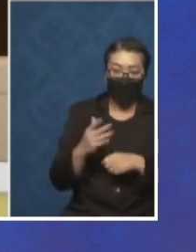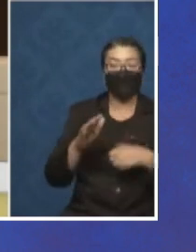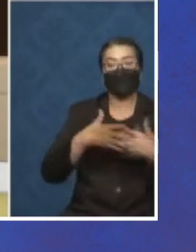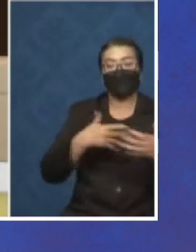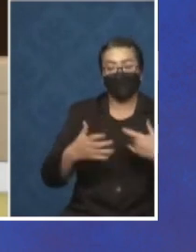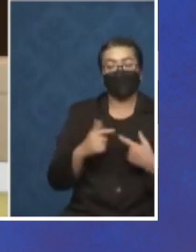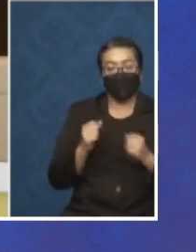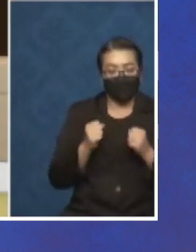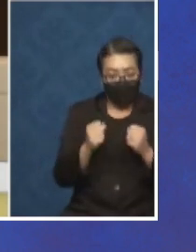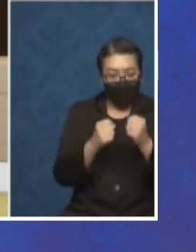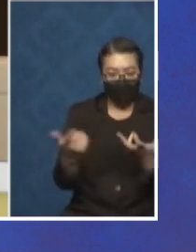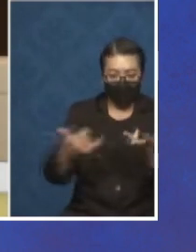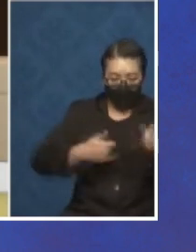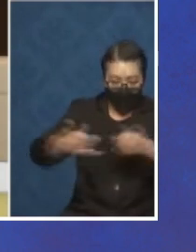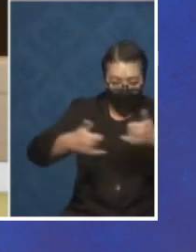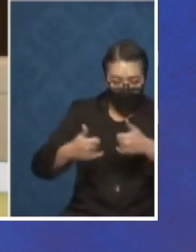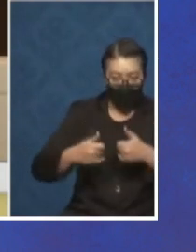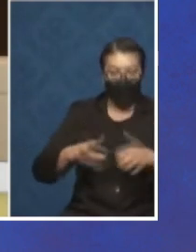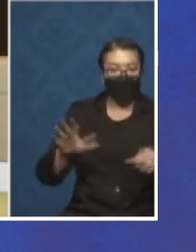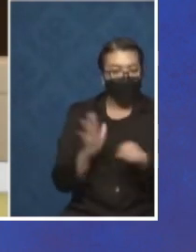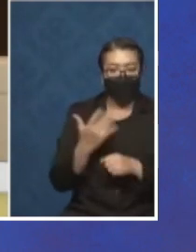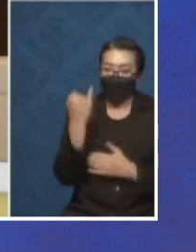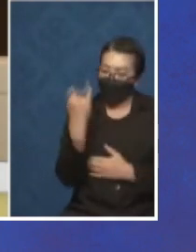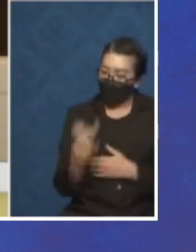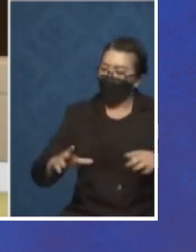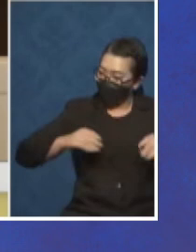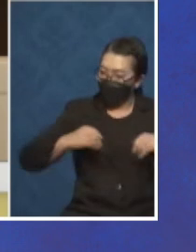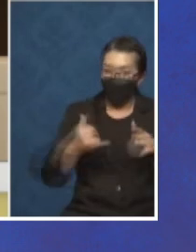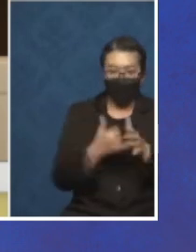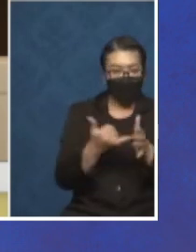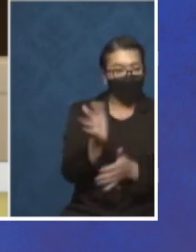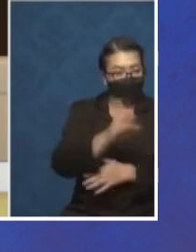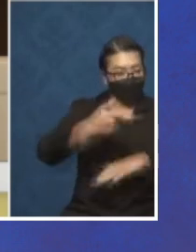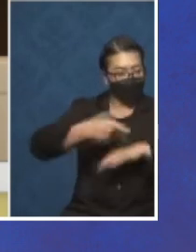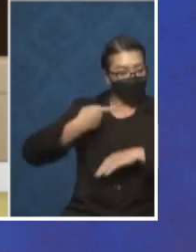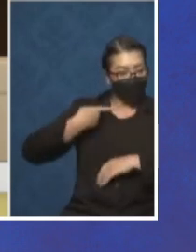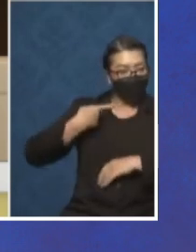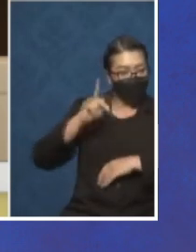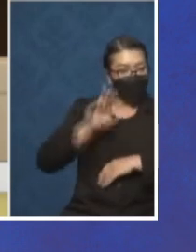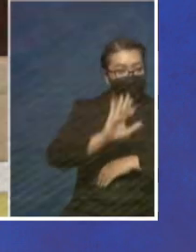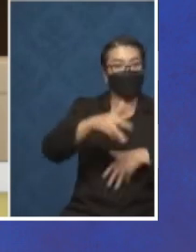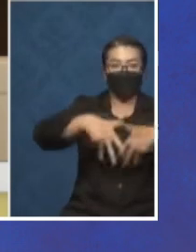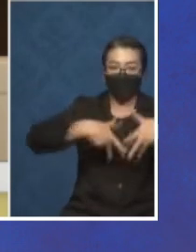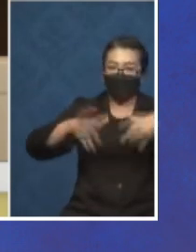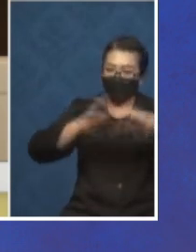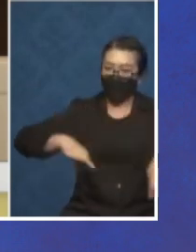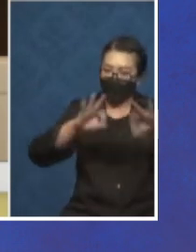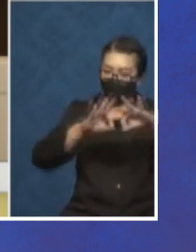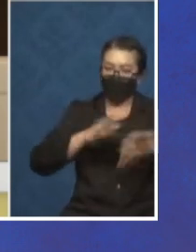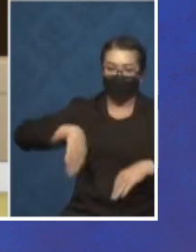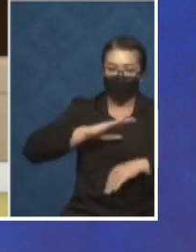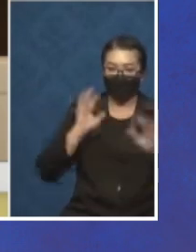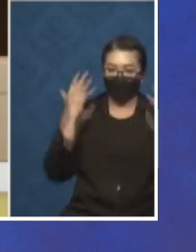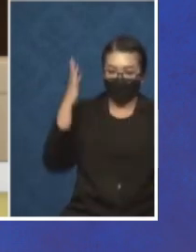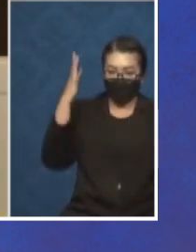บางอย่าง 4745ครึ่งหนึ่งก็234ใช่มั้ย องค์ประชุมเท่าไหร ่องค์ประชุม 237 อ๋